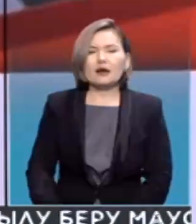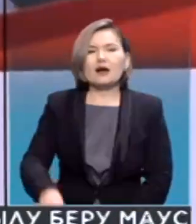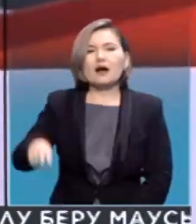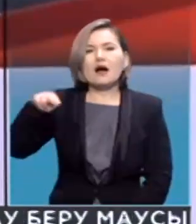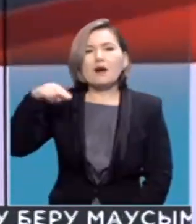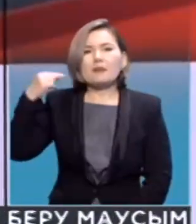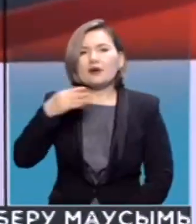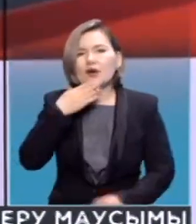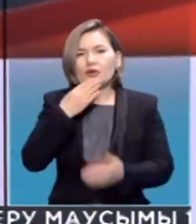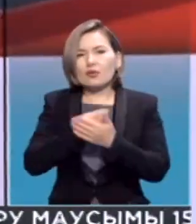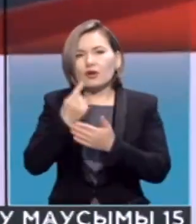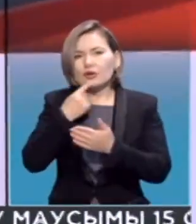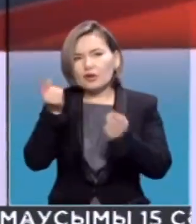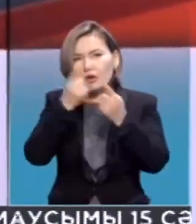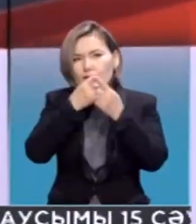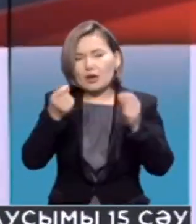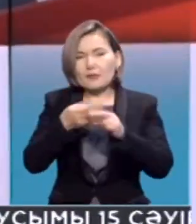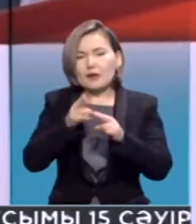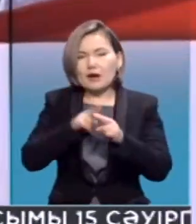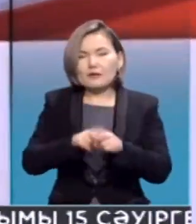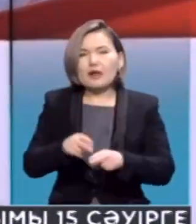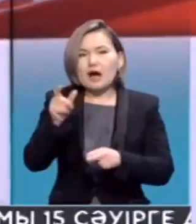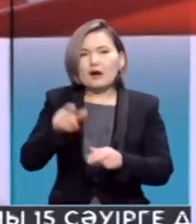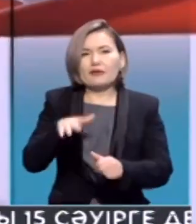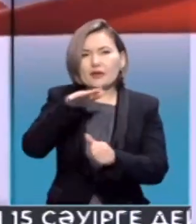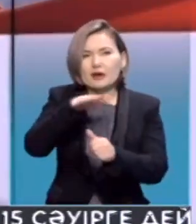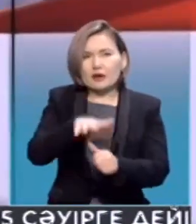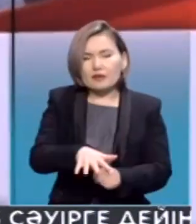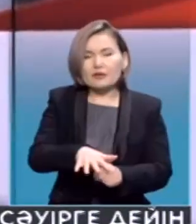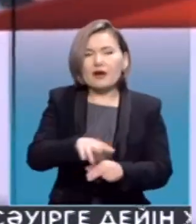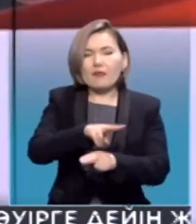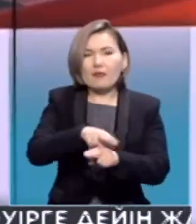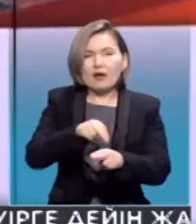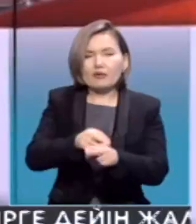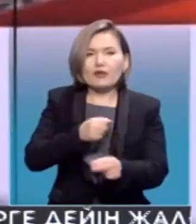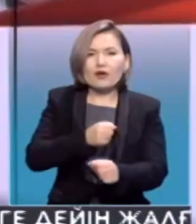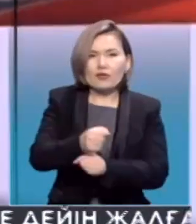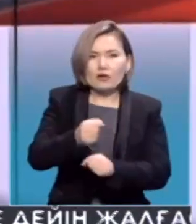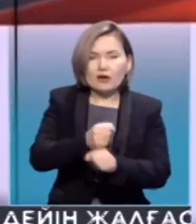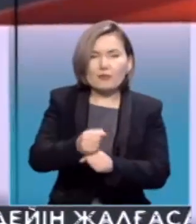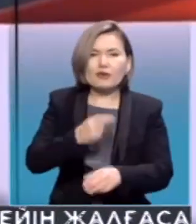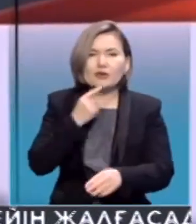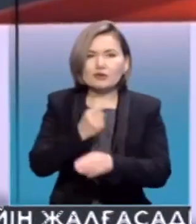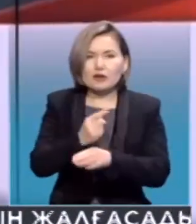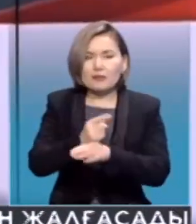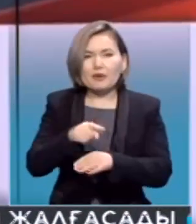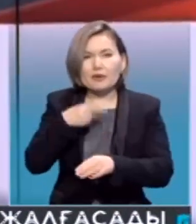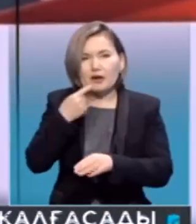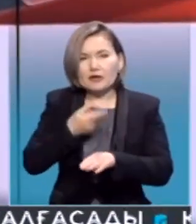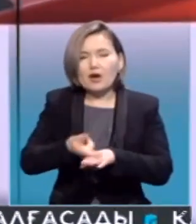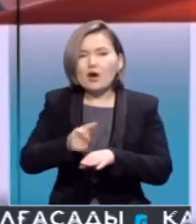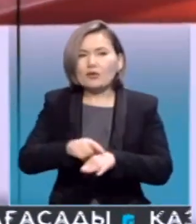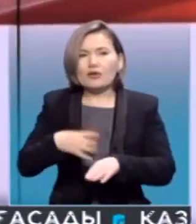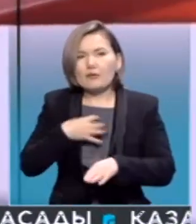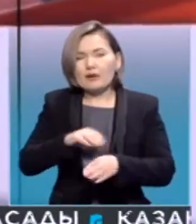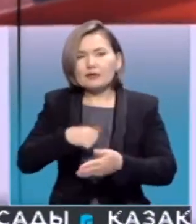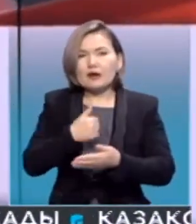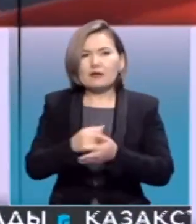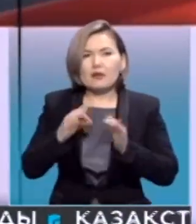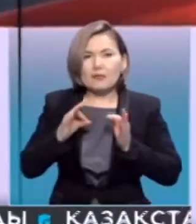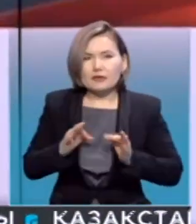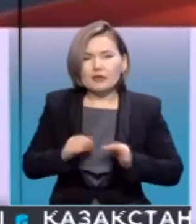Президент өз жолдауында азаптауға байланысты қылмыстарды тергеу ісінде жүйелі ұстаным болуы маңызды екенін айтып, бұл құзыретті